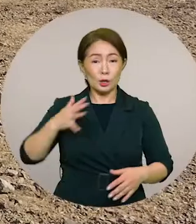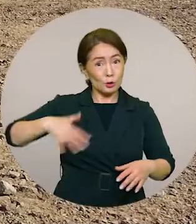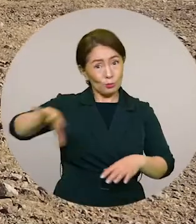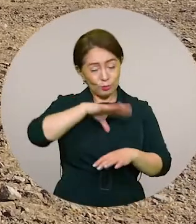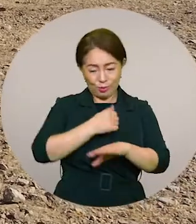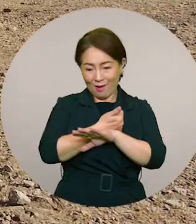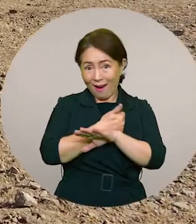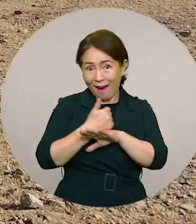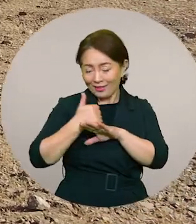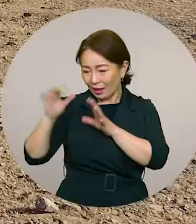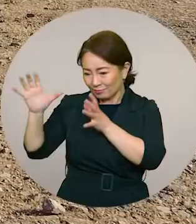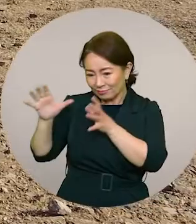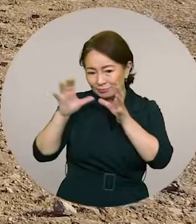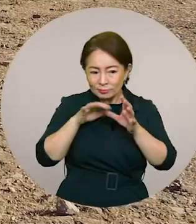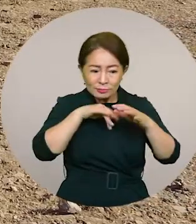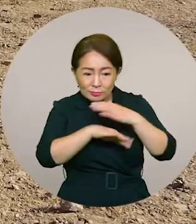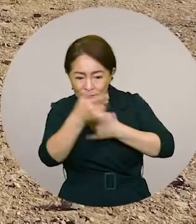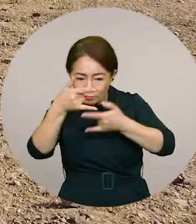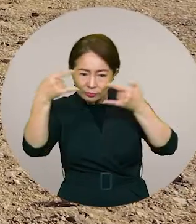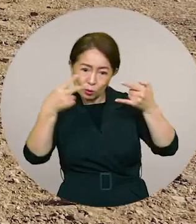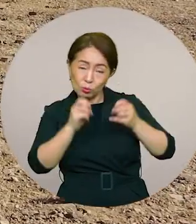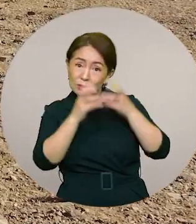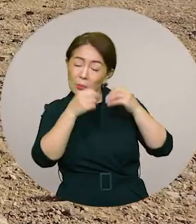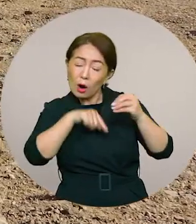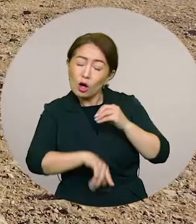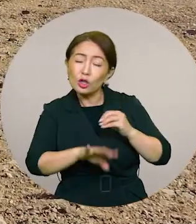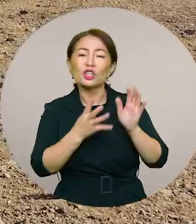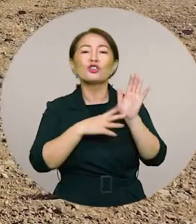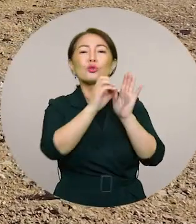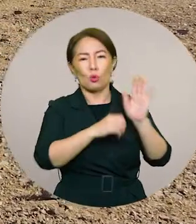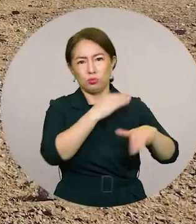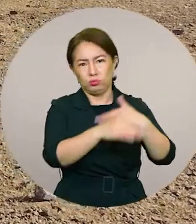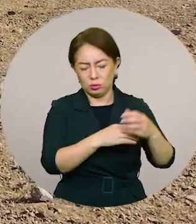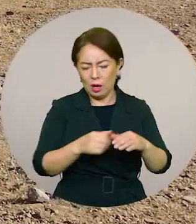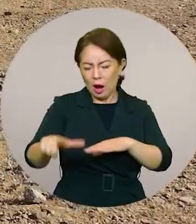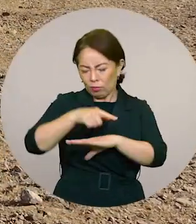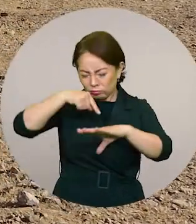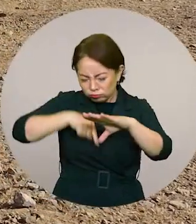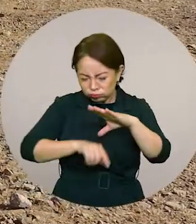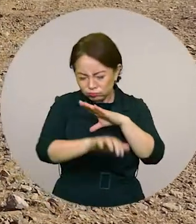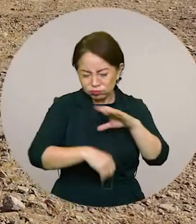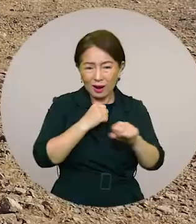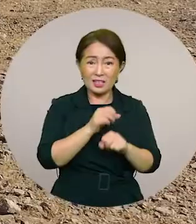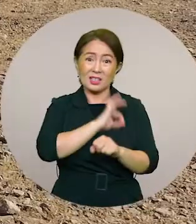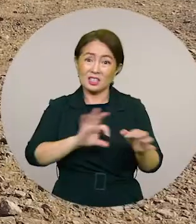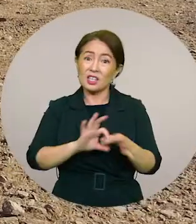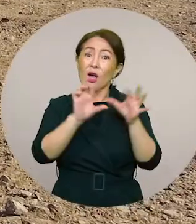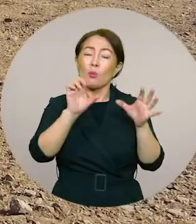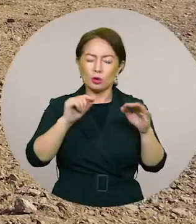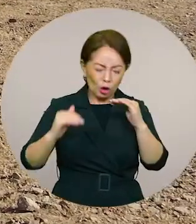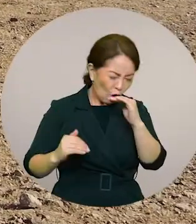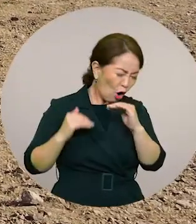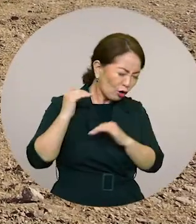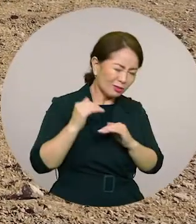Бид бүгдийн аялсан гүний уурхайн бүтээн байгуулалт 90% өргөжжилж байна. Гүний уурхай бүрэн хүчин чадлаараа ашиглалтанд орсноороо өндөр